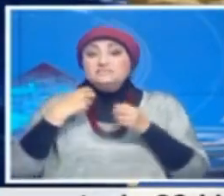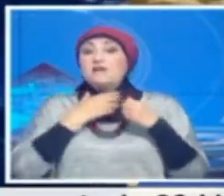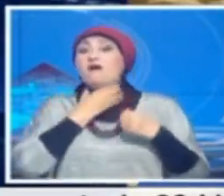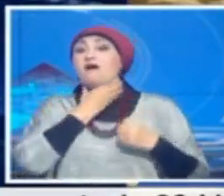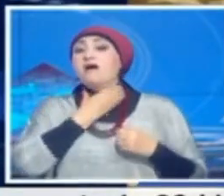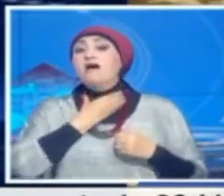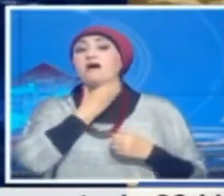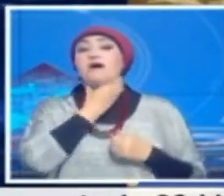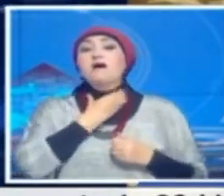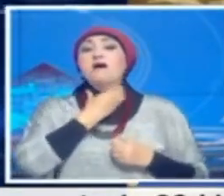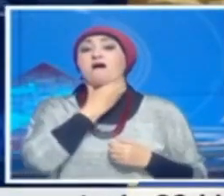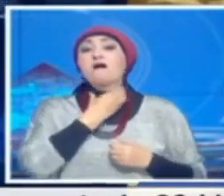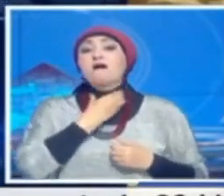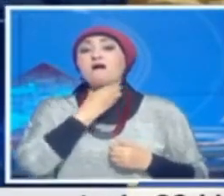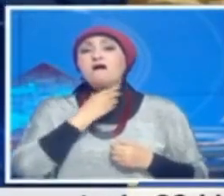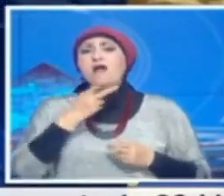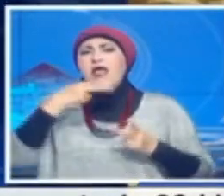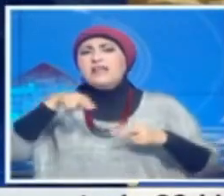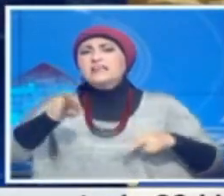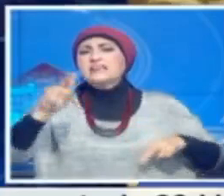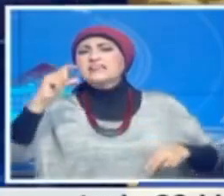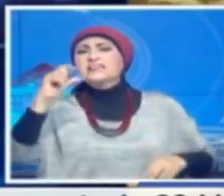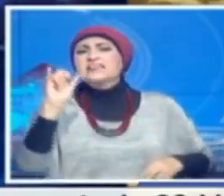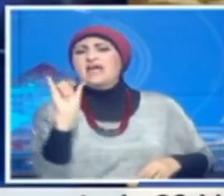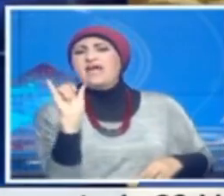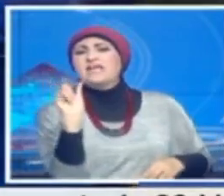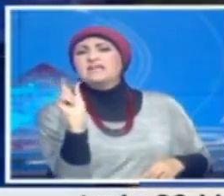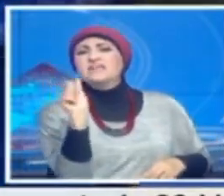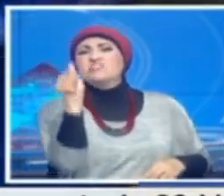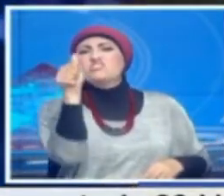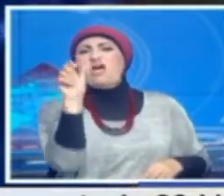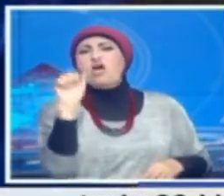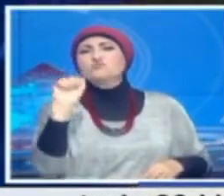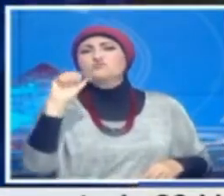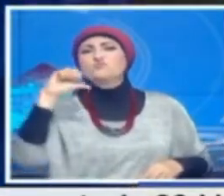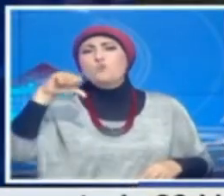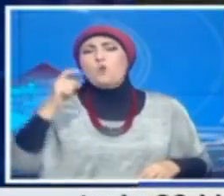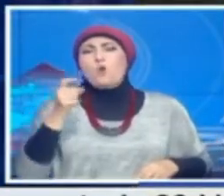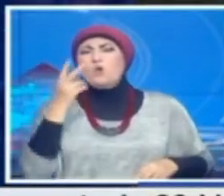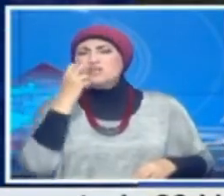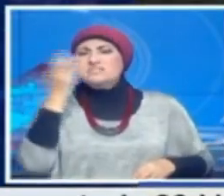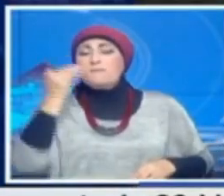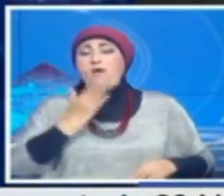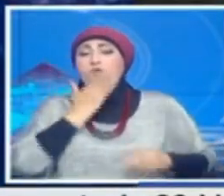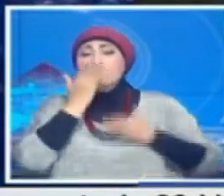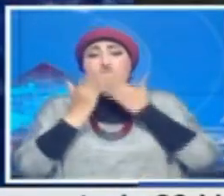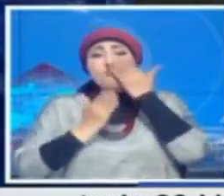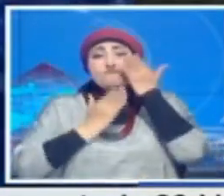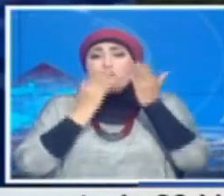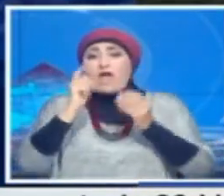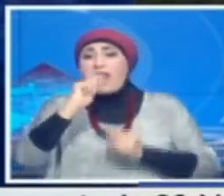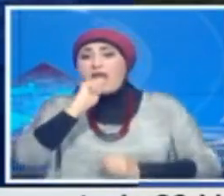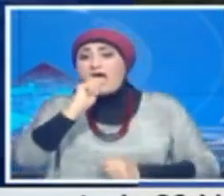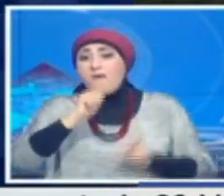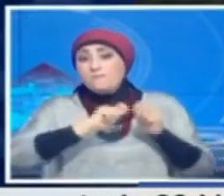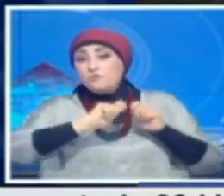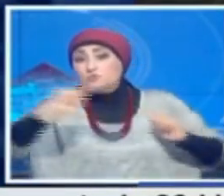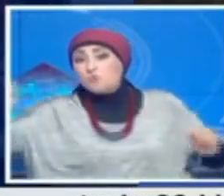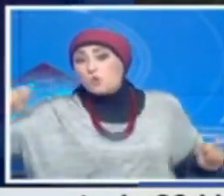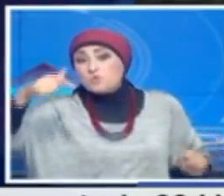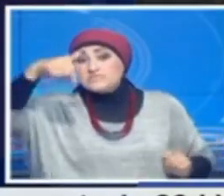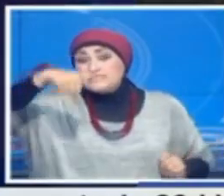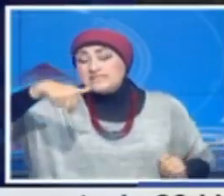أنها تمثل الفقرة العنقية العاشرة من رقبة ديناصور آكل اللحوم يبلغ طوله